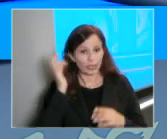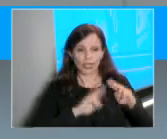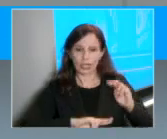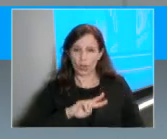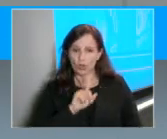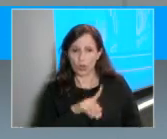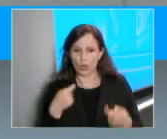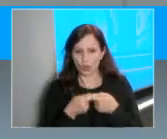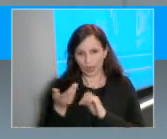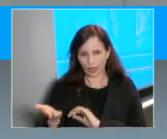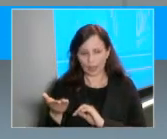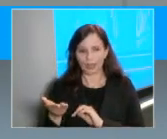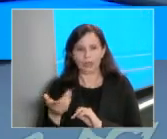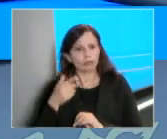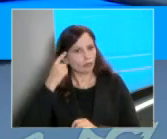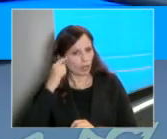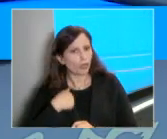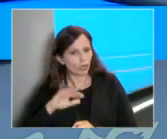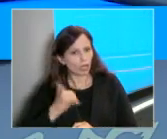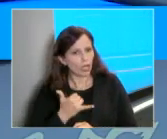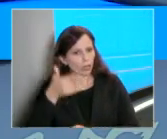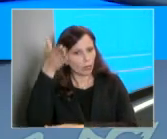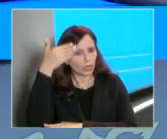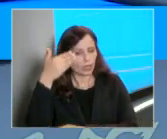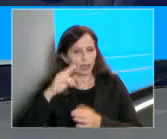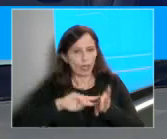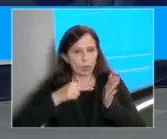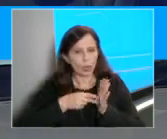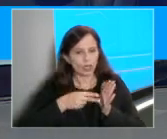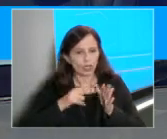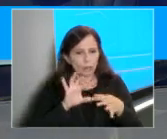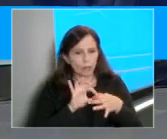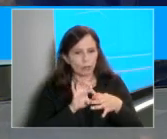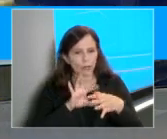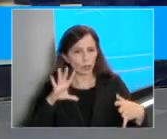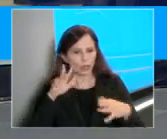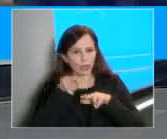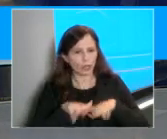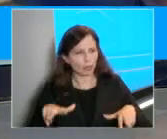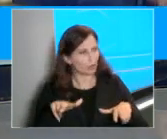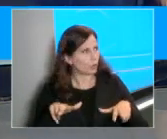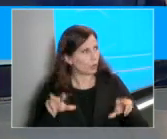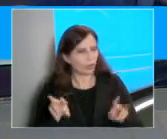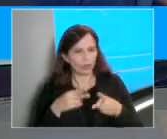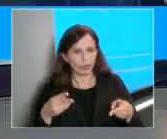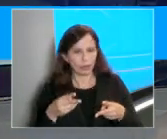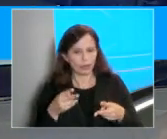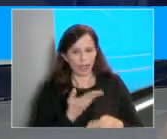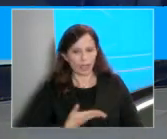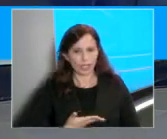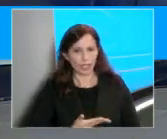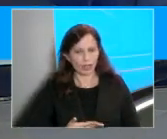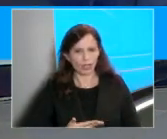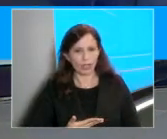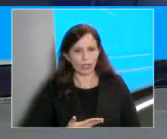כי יש לנו פה מדינה, ובאמת, הפוליטיקאים מנותקים מהציבור. זה לא ייתכן, אנשים רעבים,